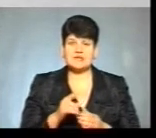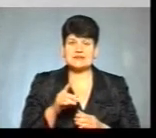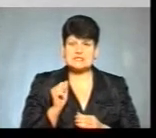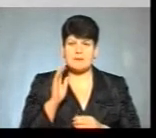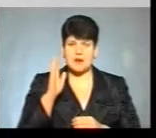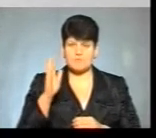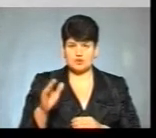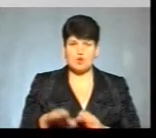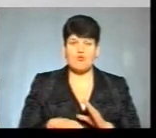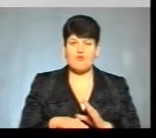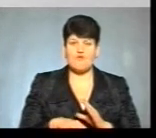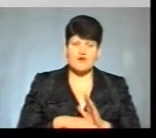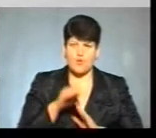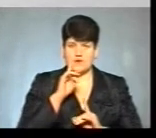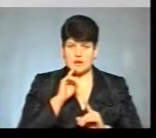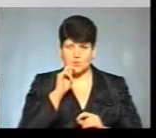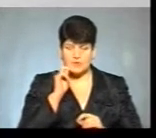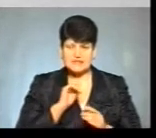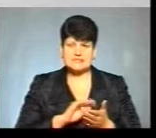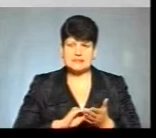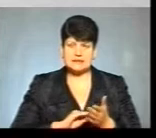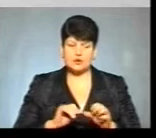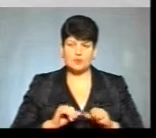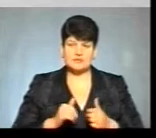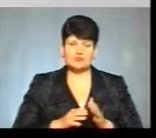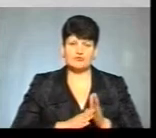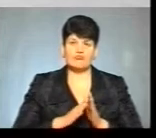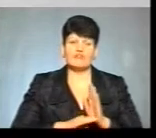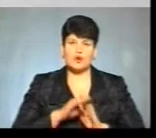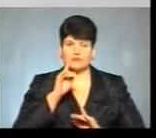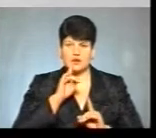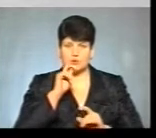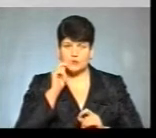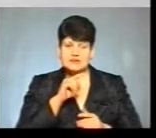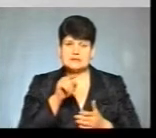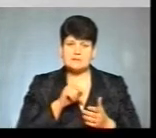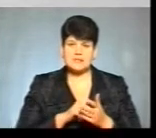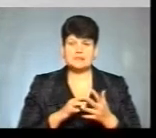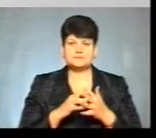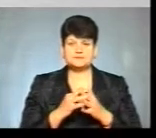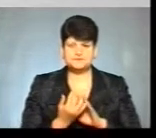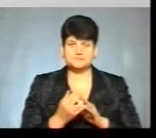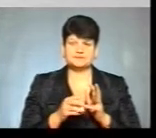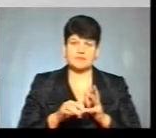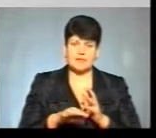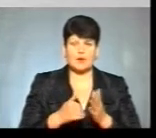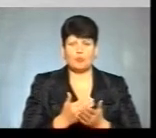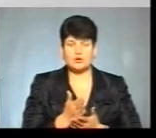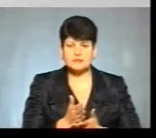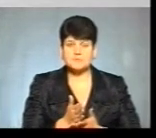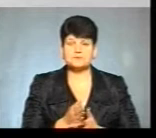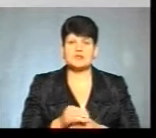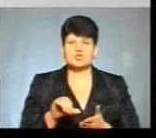у Верховній Раді України. Секретар Комітету Верховної Ради України з питань аграрної та земельної політики. Член групи